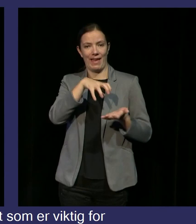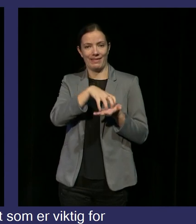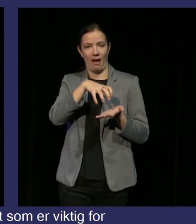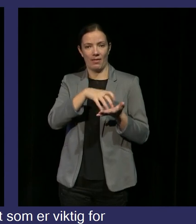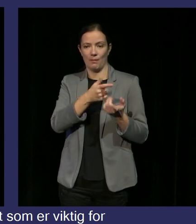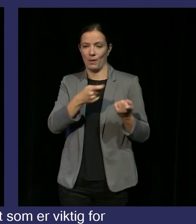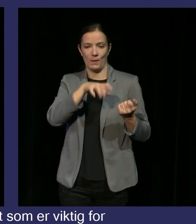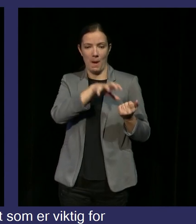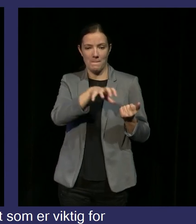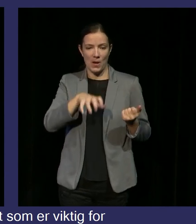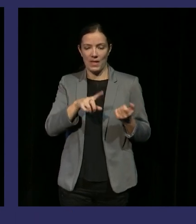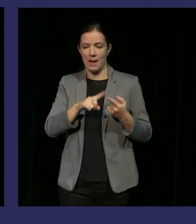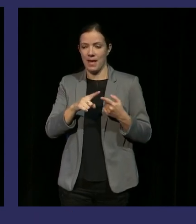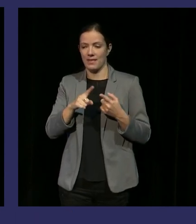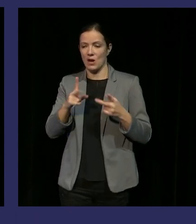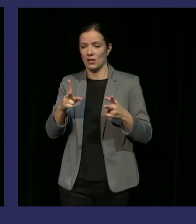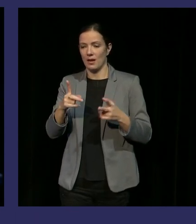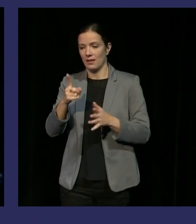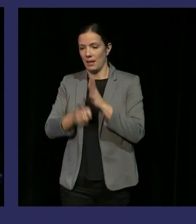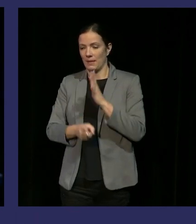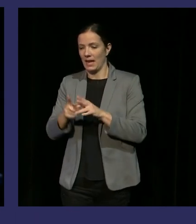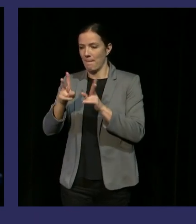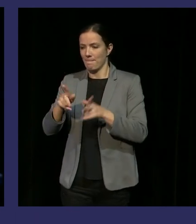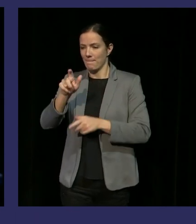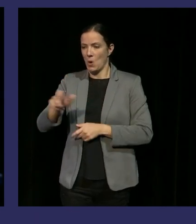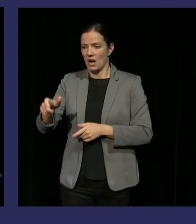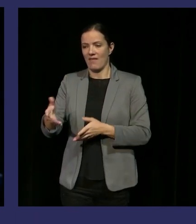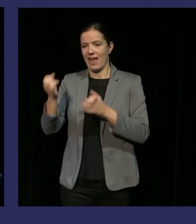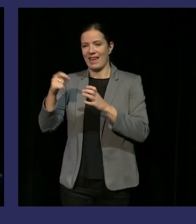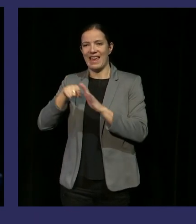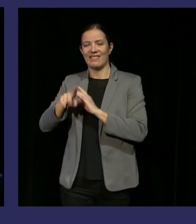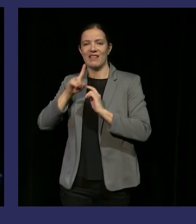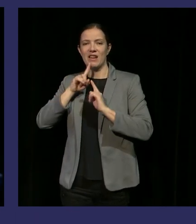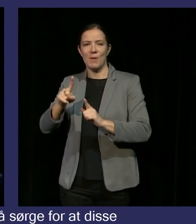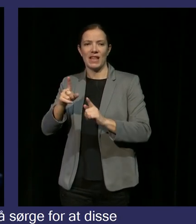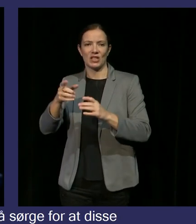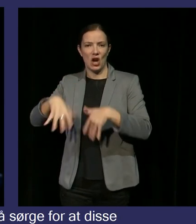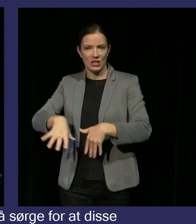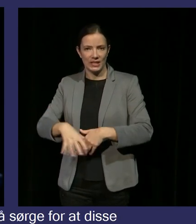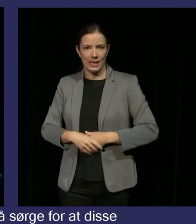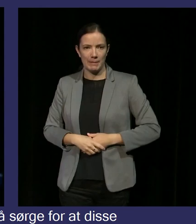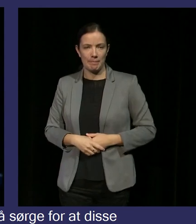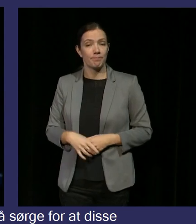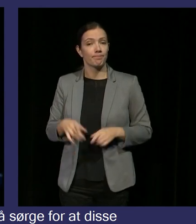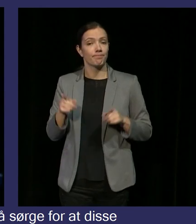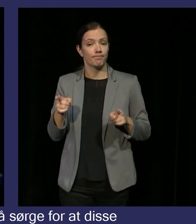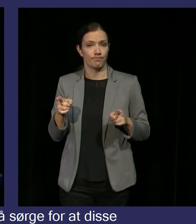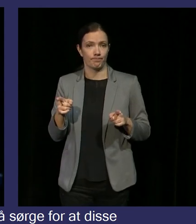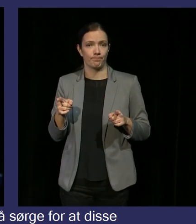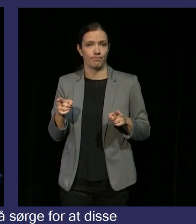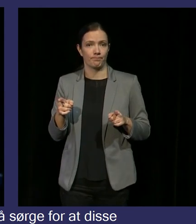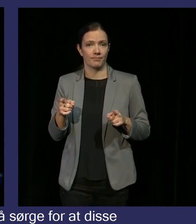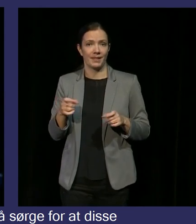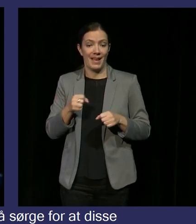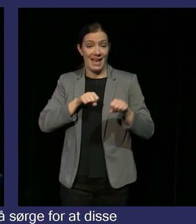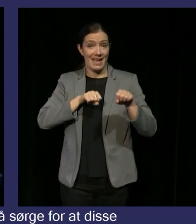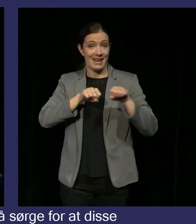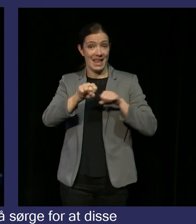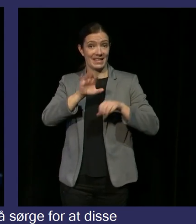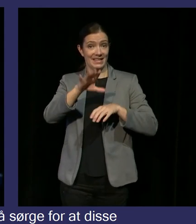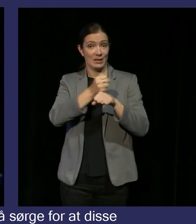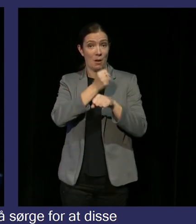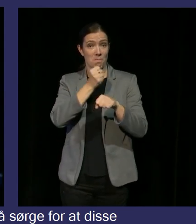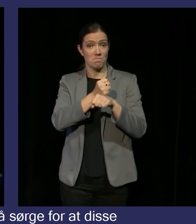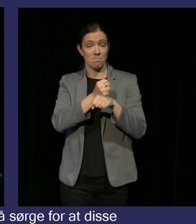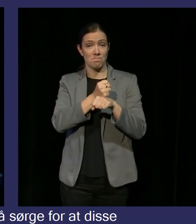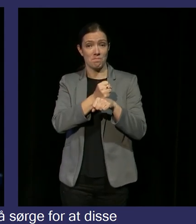for eksempel, med det at brukerne får en enkel innrapporteringsløsning. Og da det jo regjeringens jobb egentlig å sørge